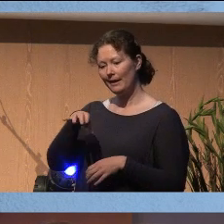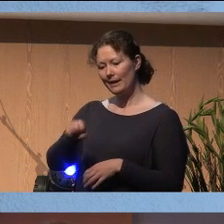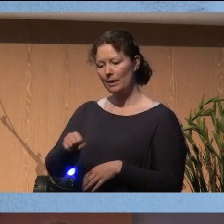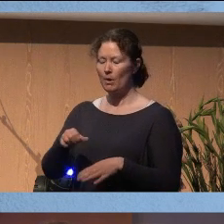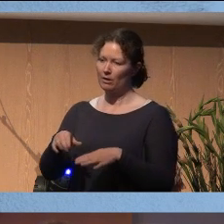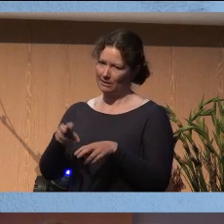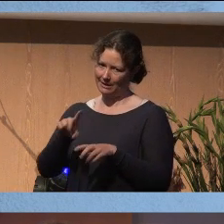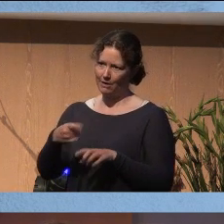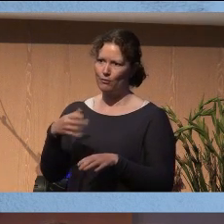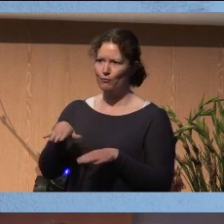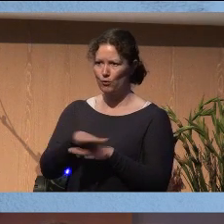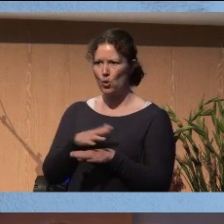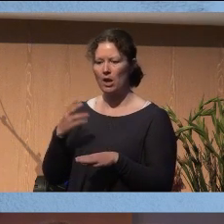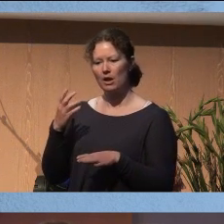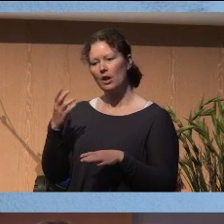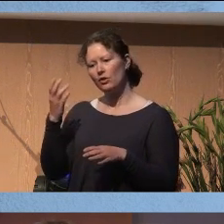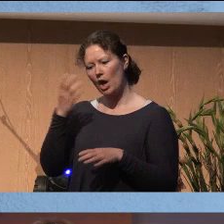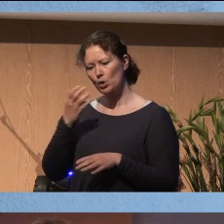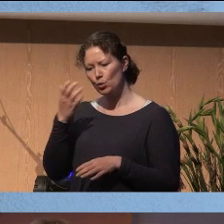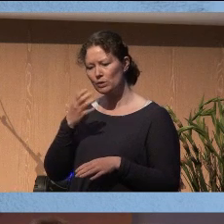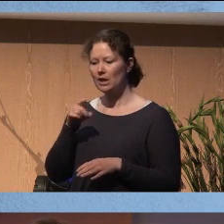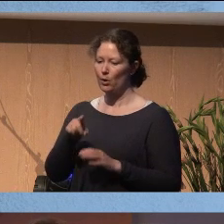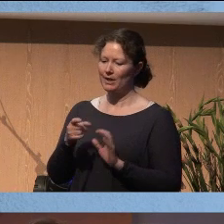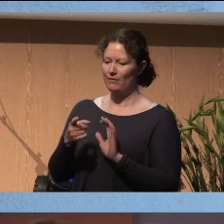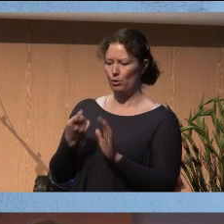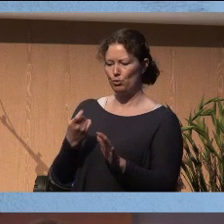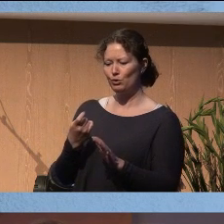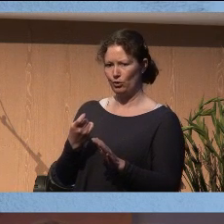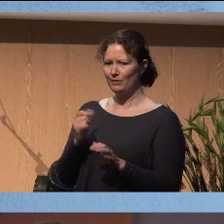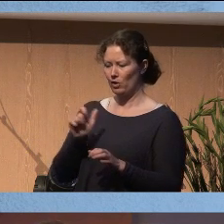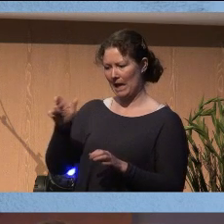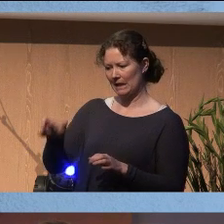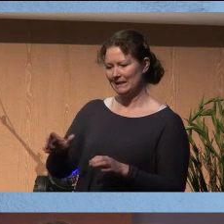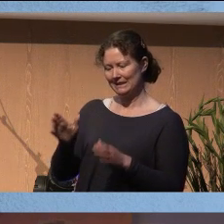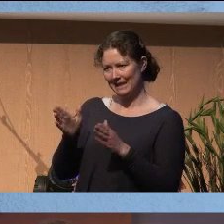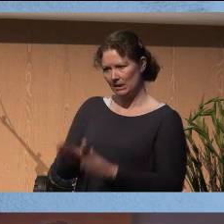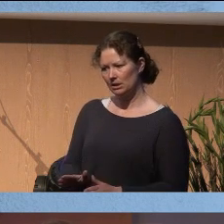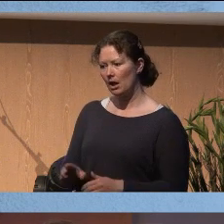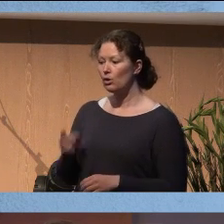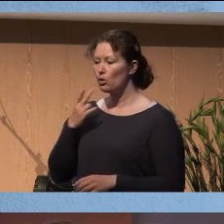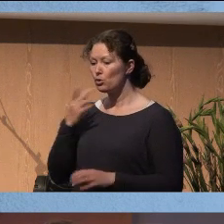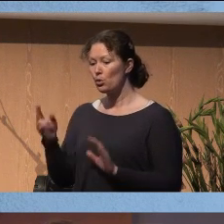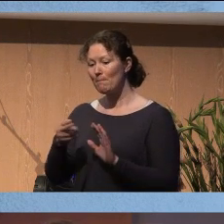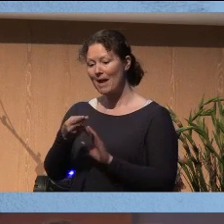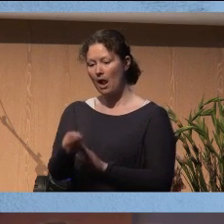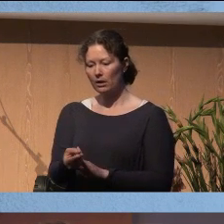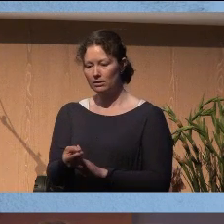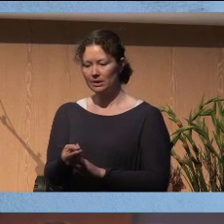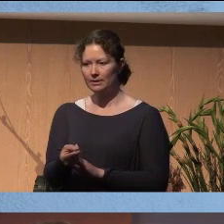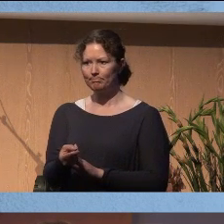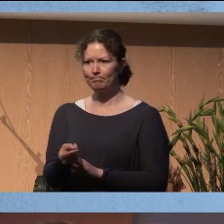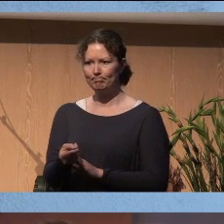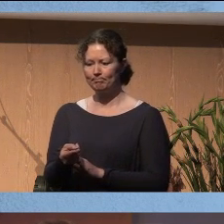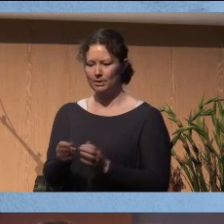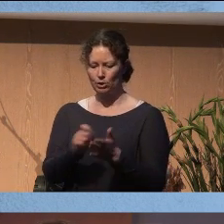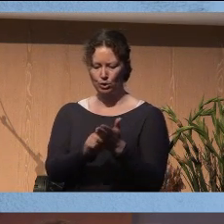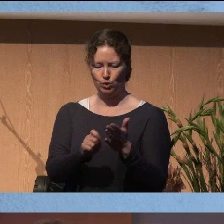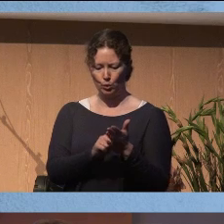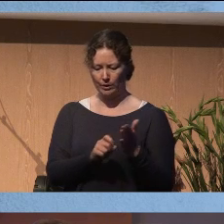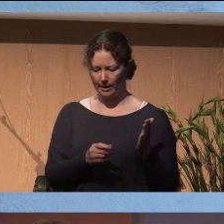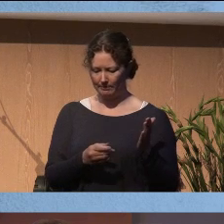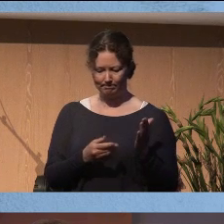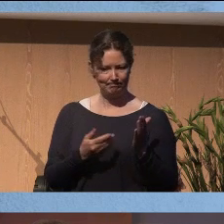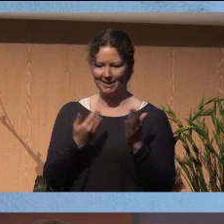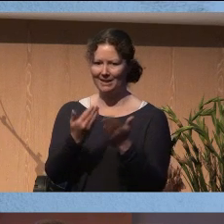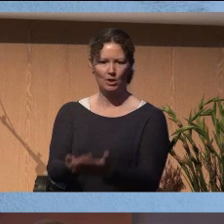full narkose, som var en utfordring I forhold til hennes tilstand, og da hun ble lagt inn, så var ikke journalen kommet til